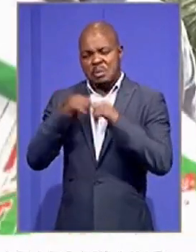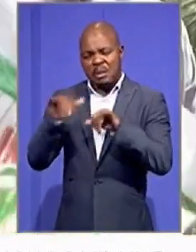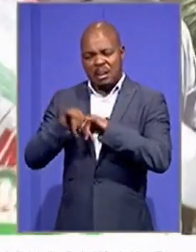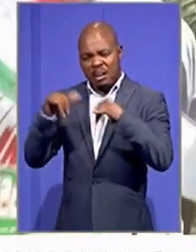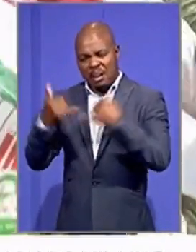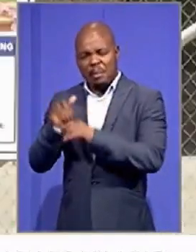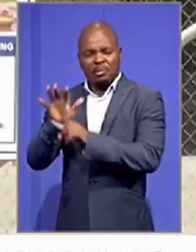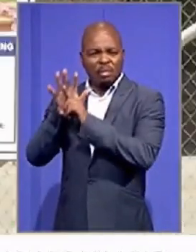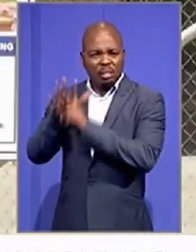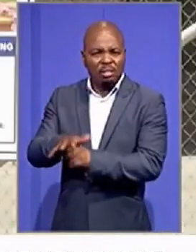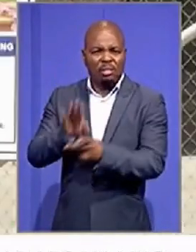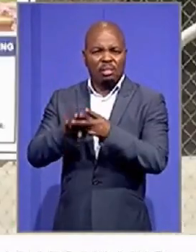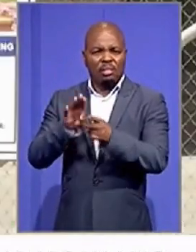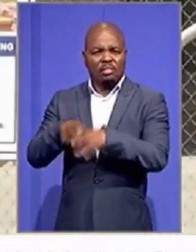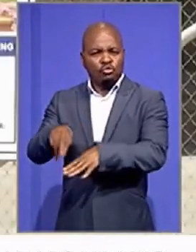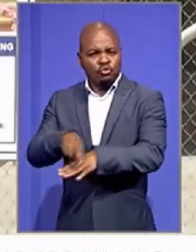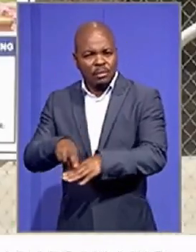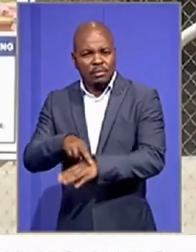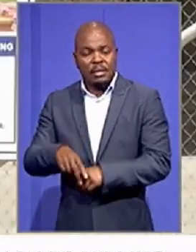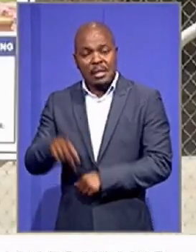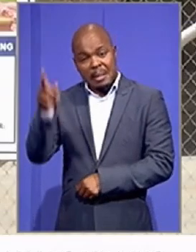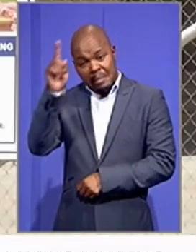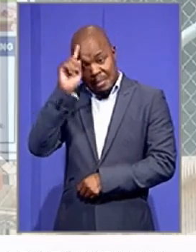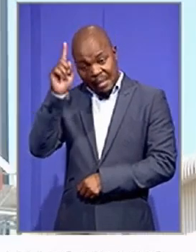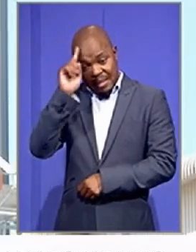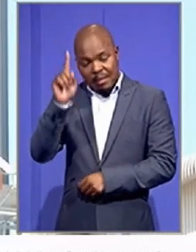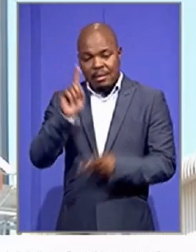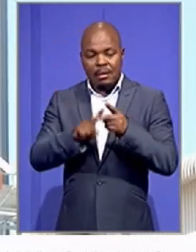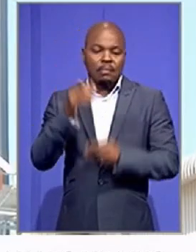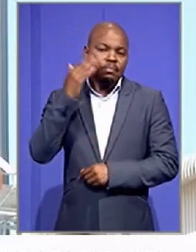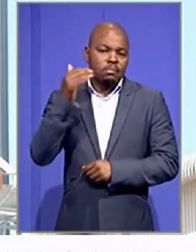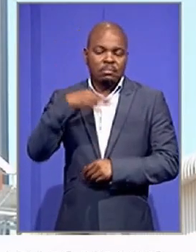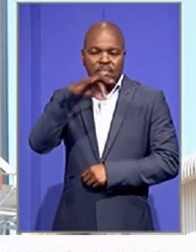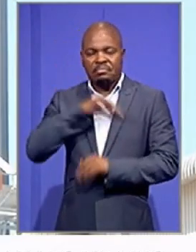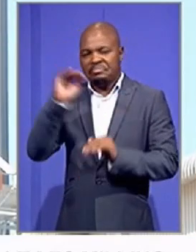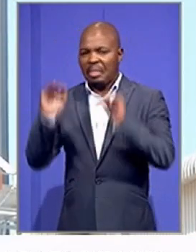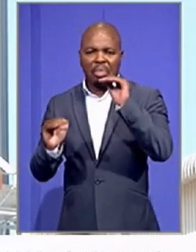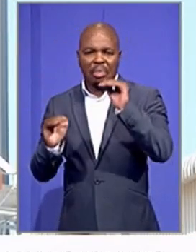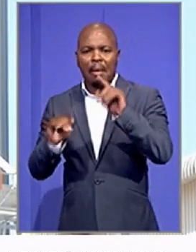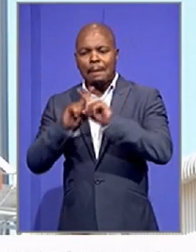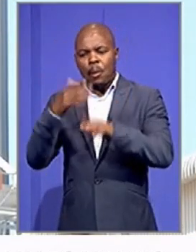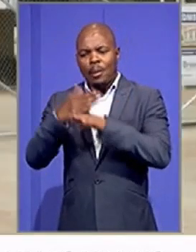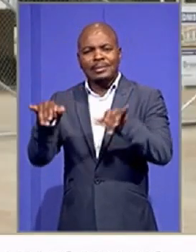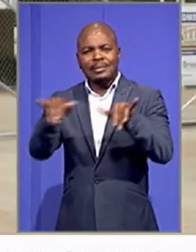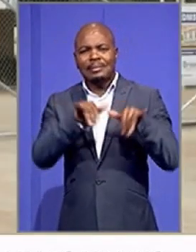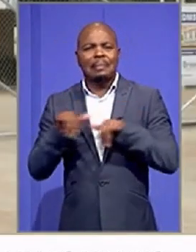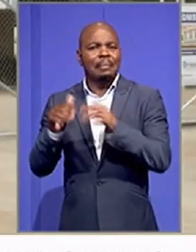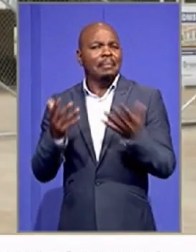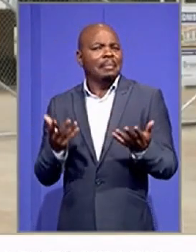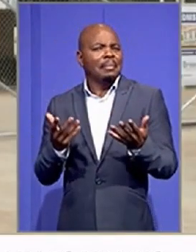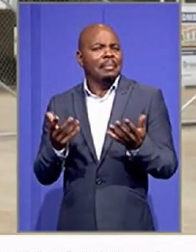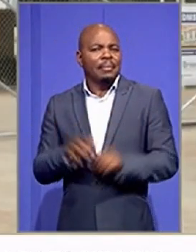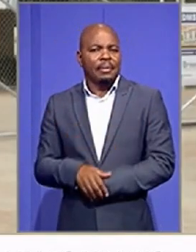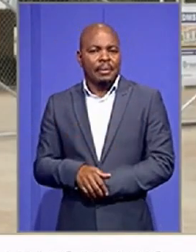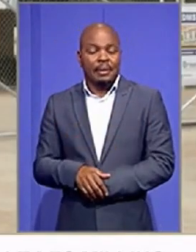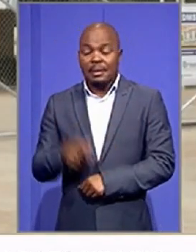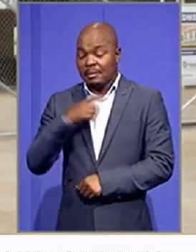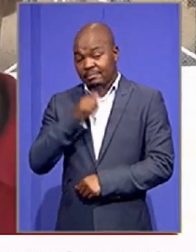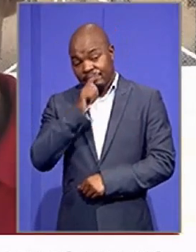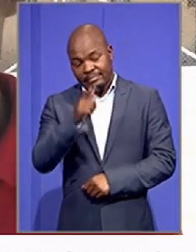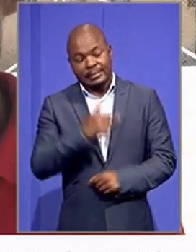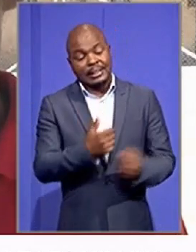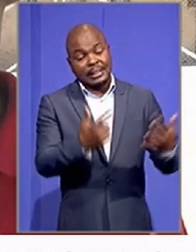le botlhaolele. Ba re badiri ba bantsho ga ba duele go lekana le badiri ba basweu le mororo ba dira tiro e le nngwe. Ke hlalosa gore ke se le dikgwedi tse supileng